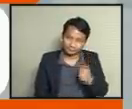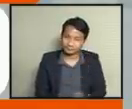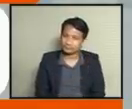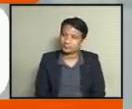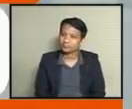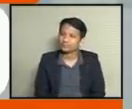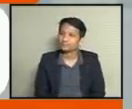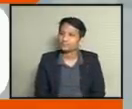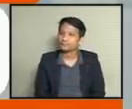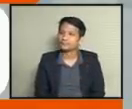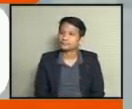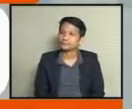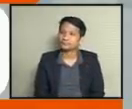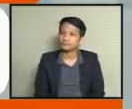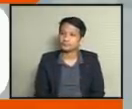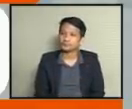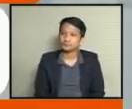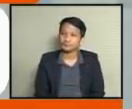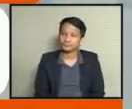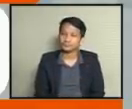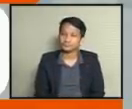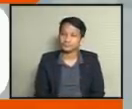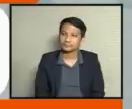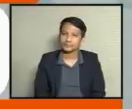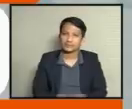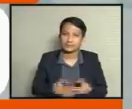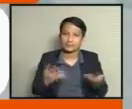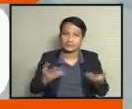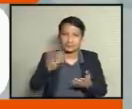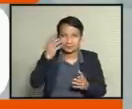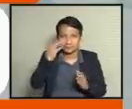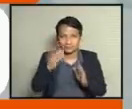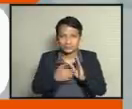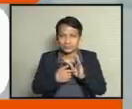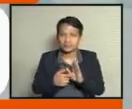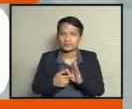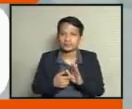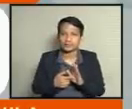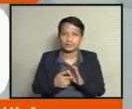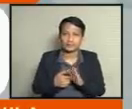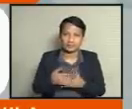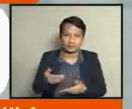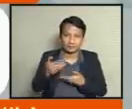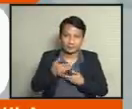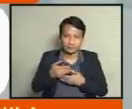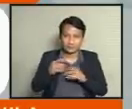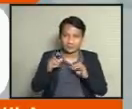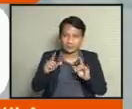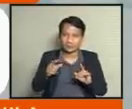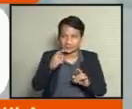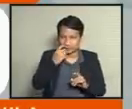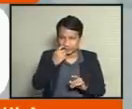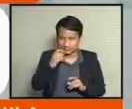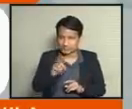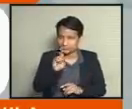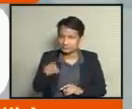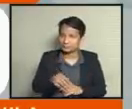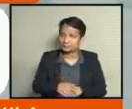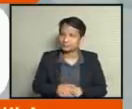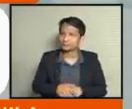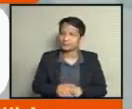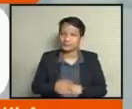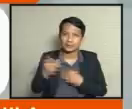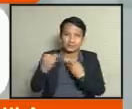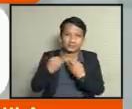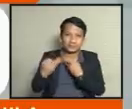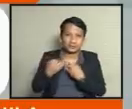Sir? Sa picture, Sir? Hindi ko napatanda yung picture, Sir, eh. Meron kasi din sa picture. Gusto ko lang tanungin para naman